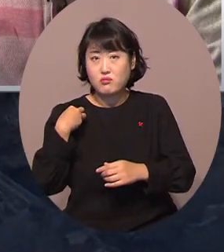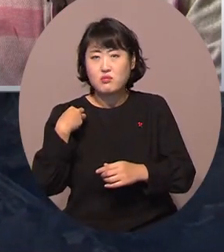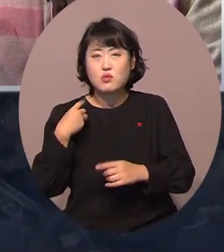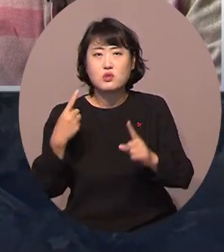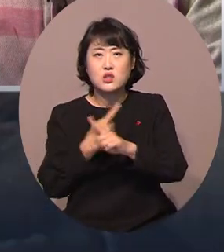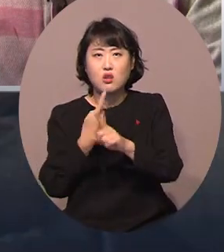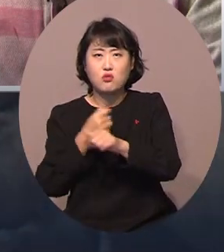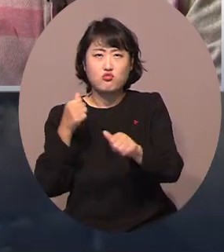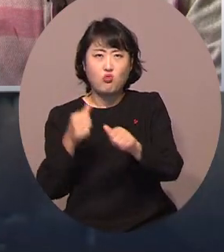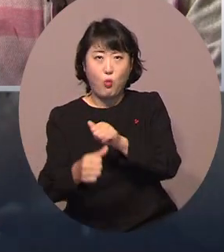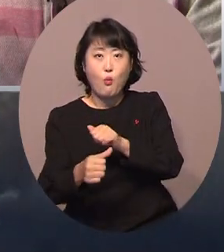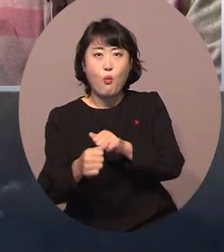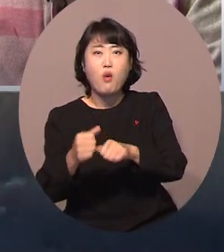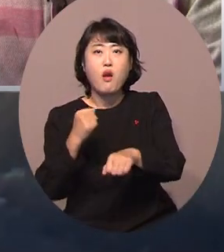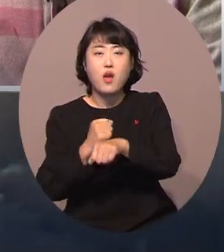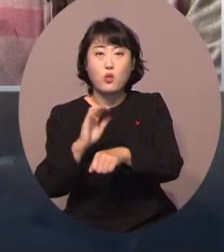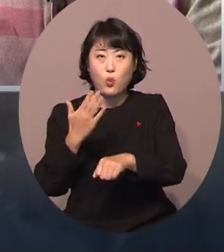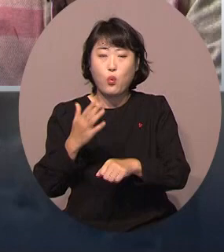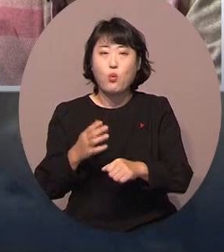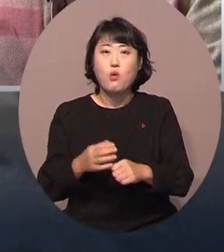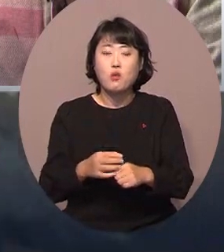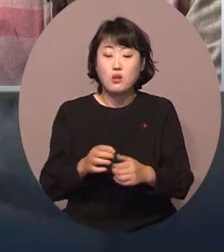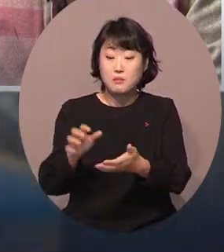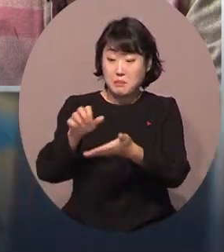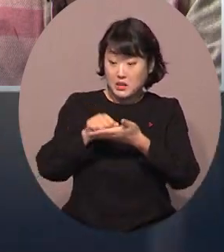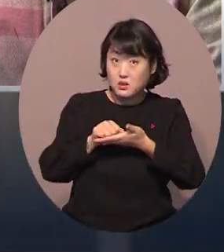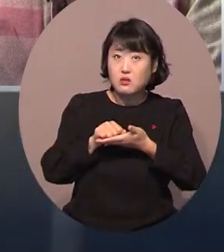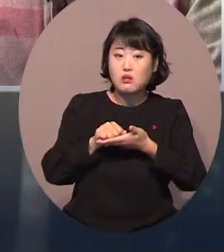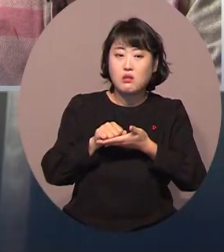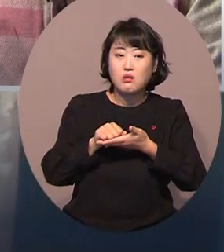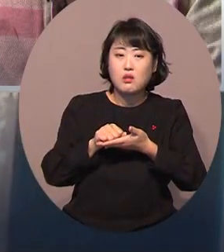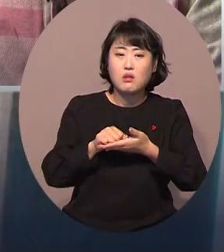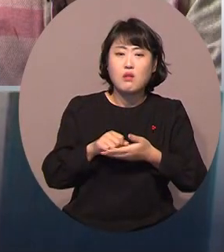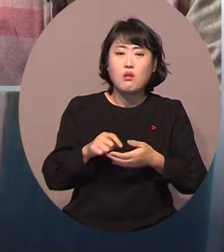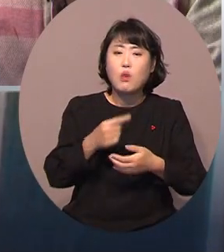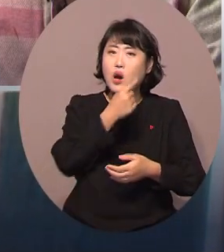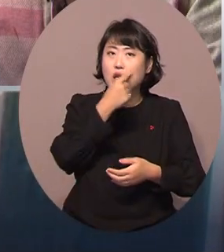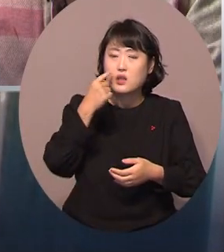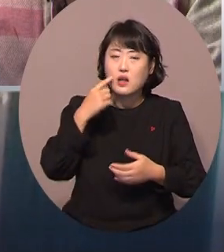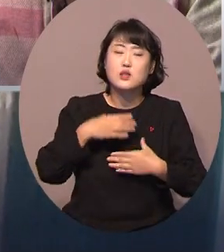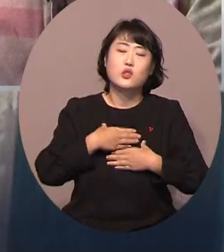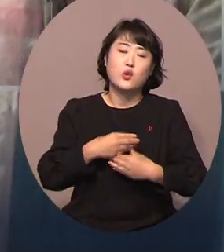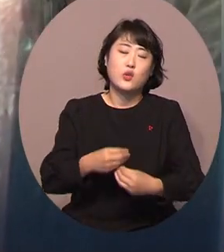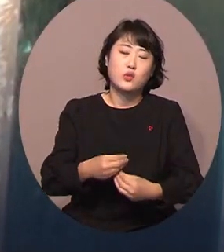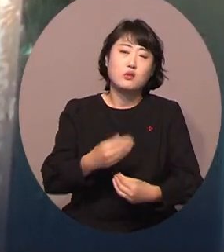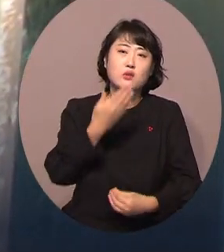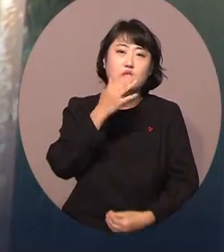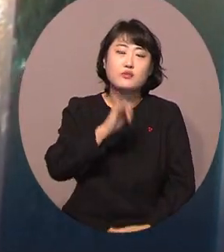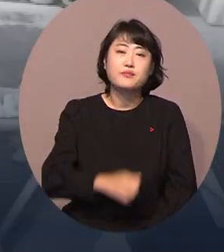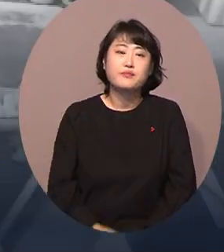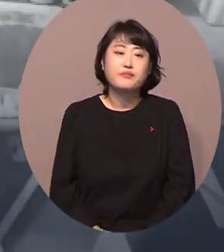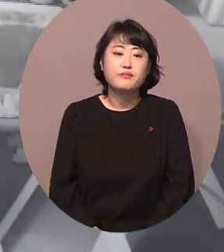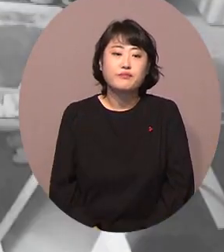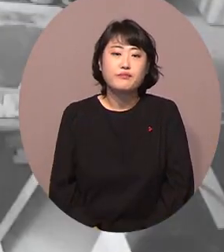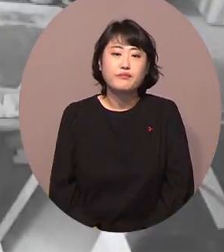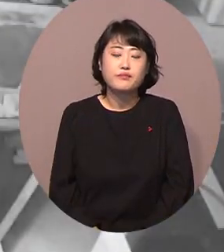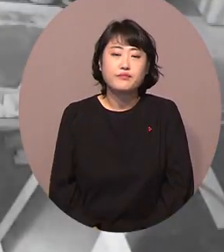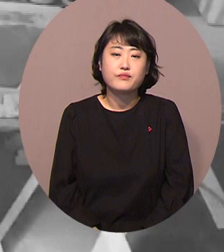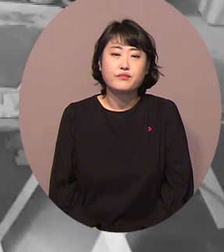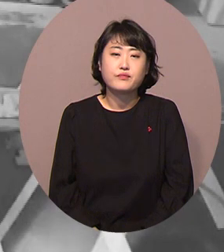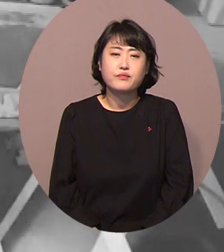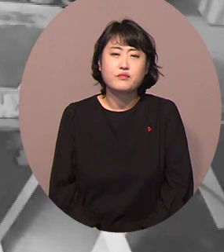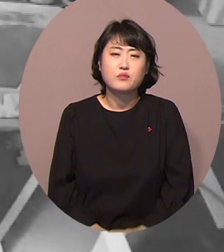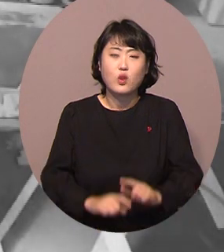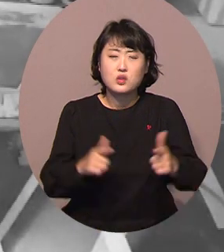시정 보완하고 어 시정 여부를 확인해야만이 안전이 확보될 수 있지요